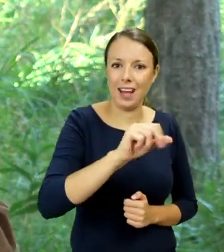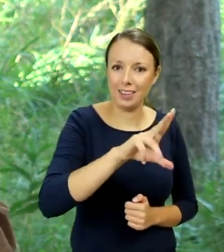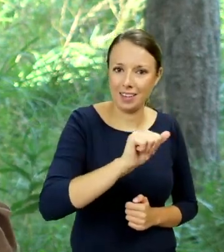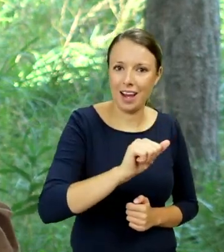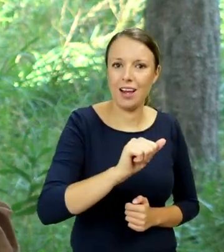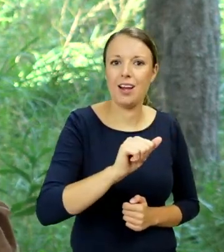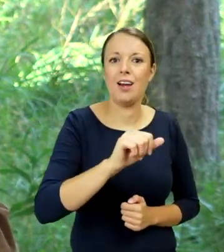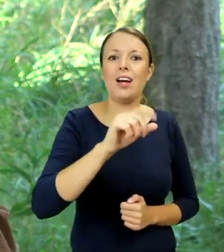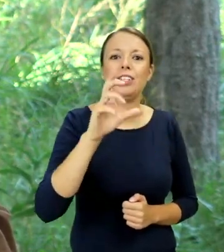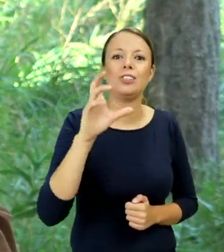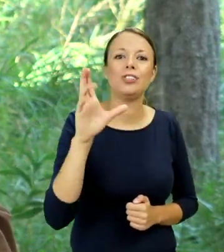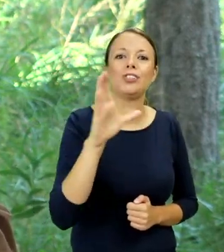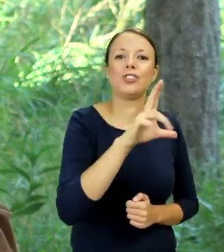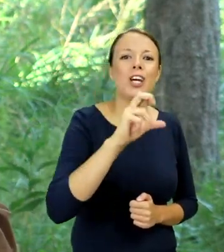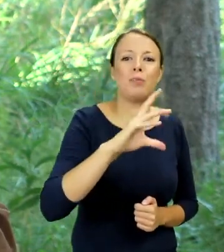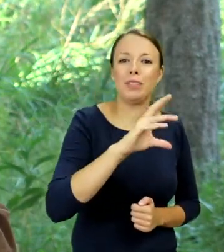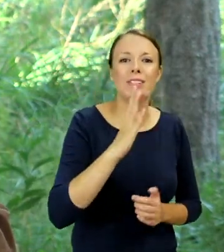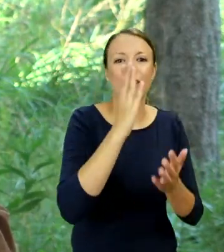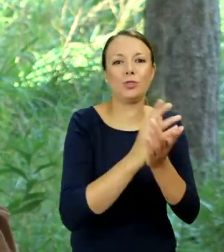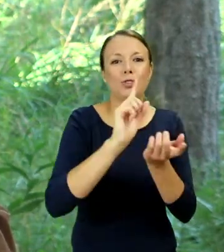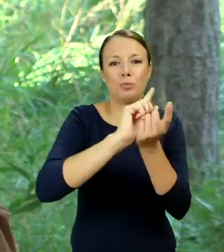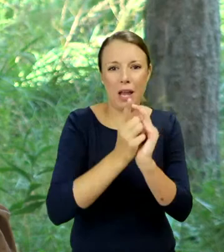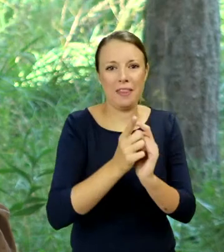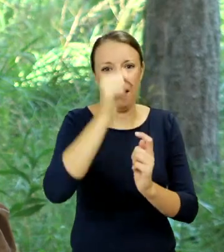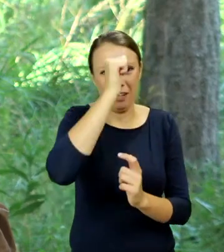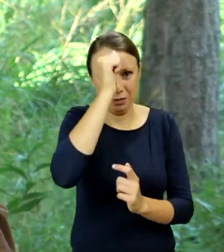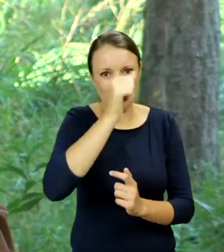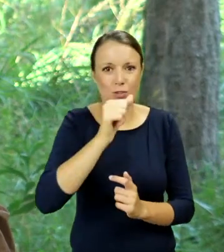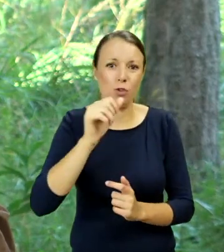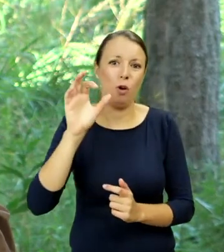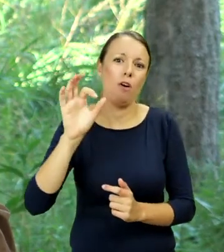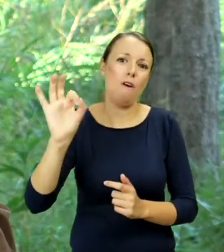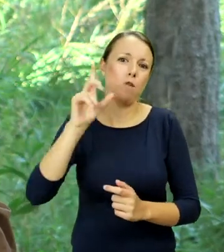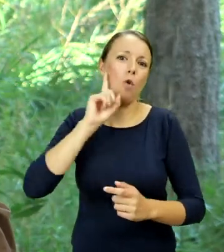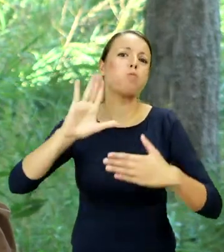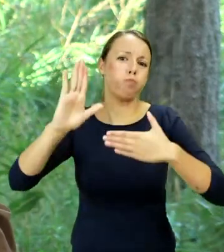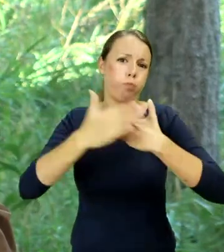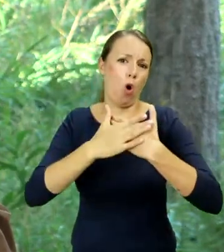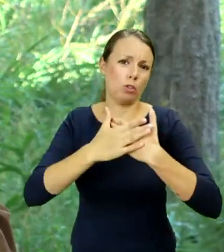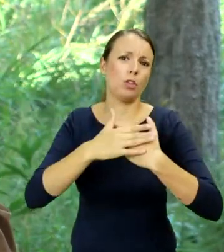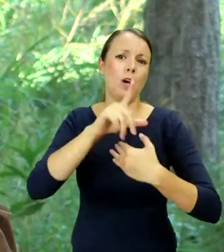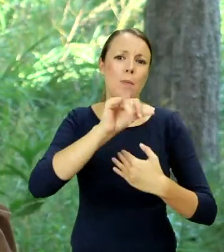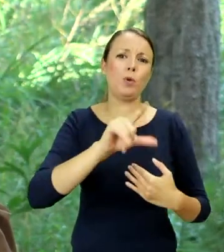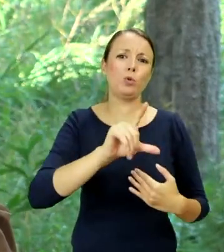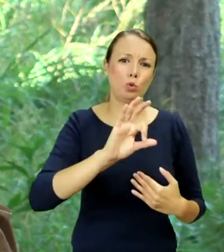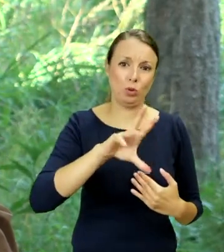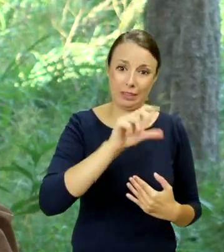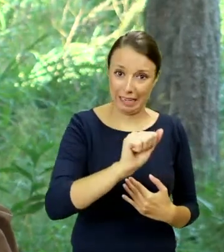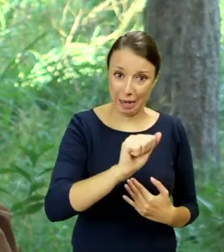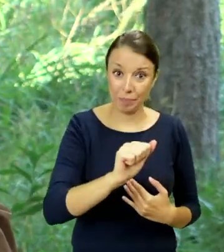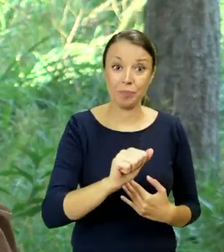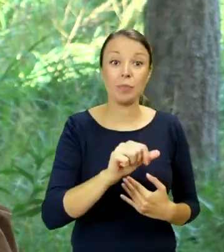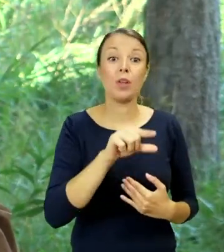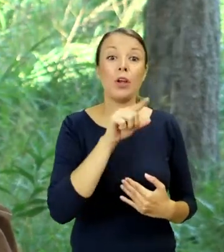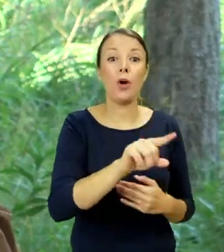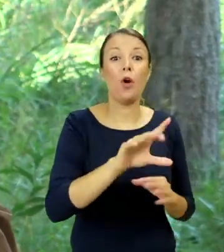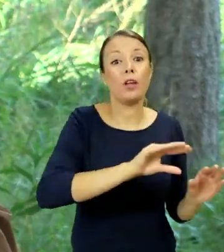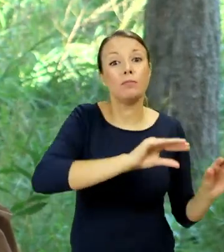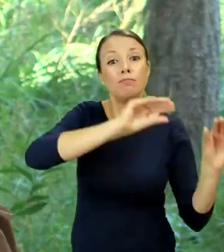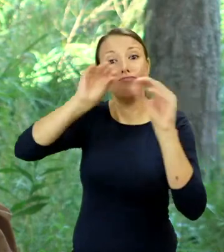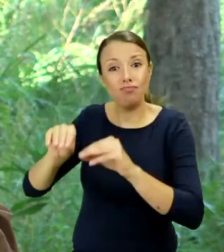Aleksandra Szczerbińska jest już Aleksandrą Piłsudską i przeprowadza się ze swoimi córkami